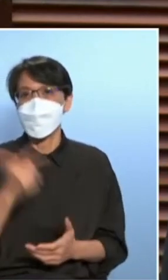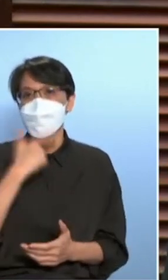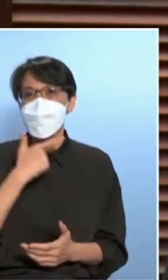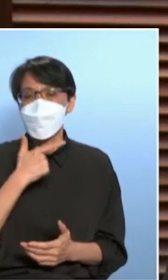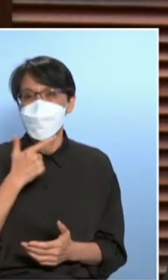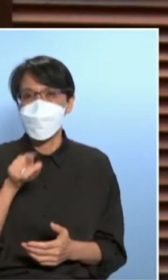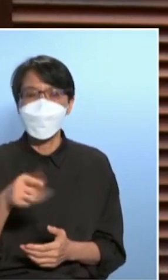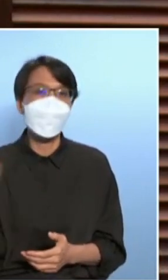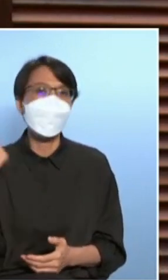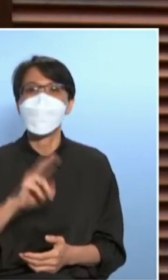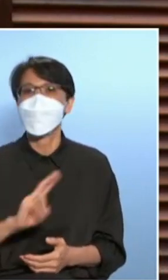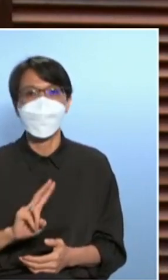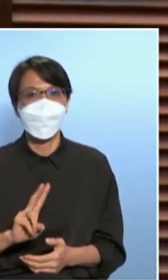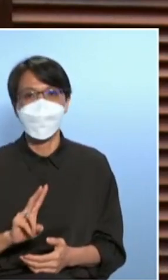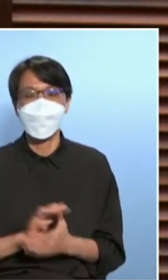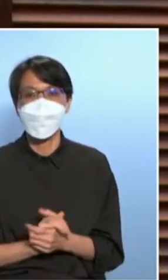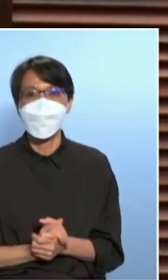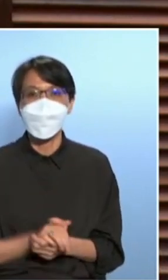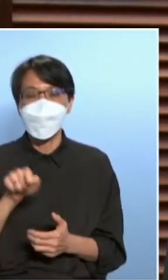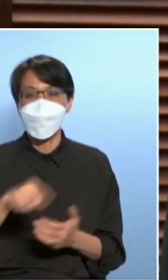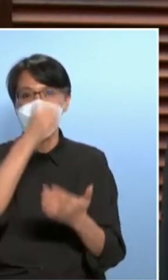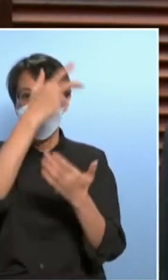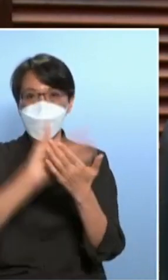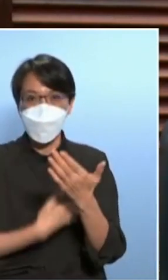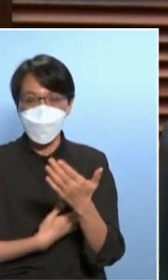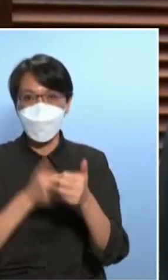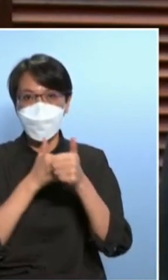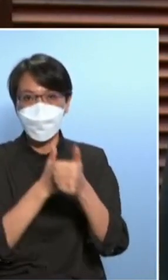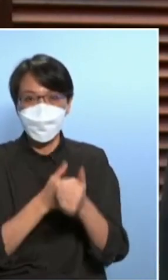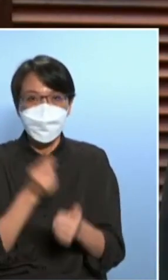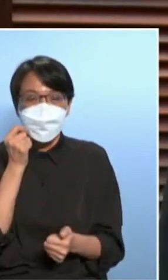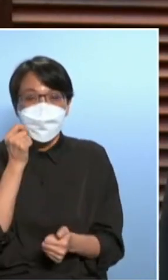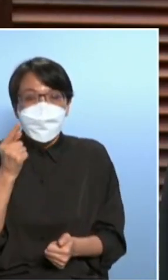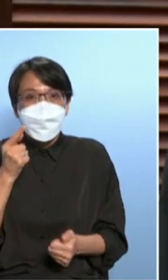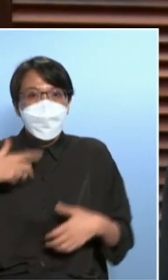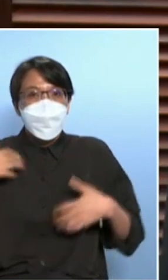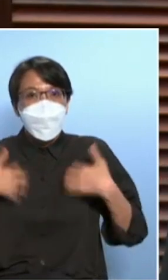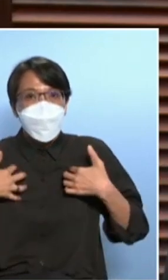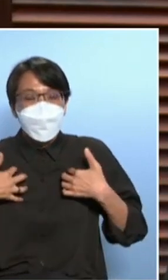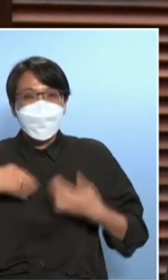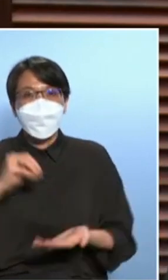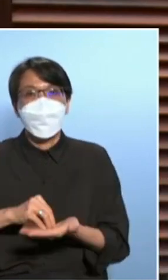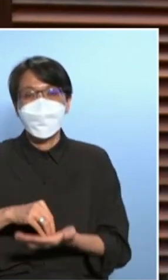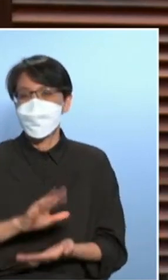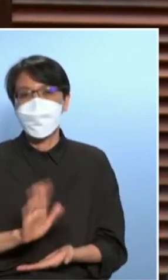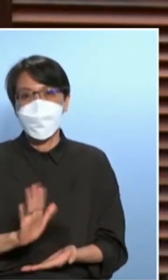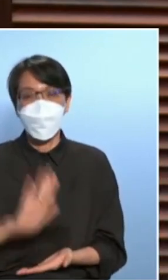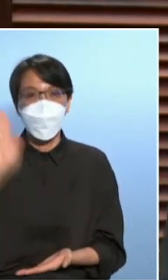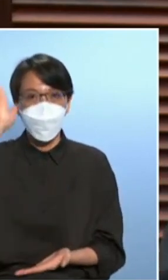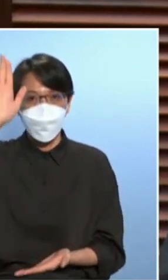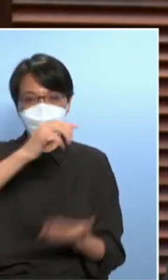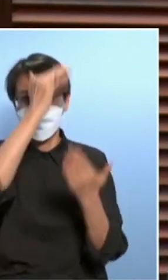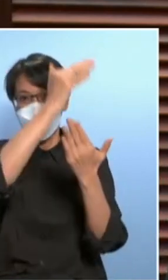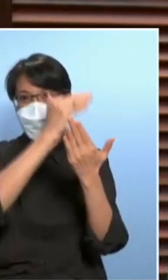路，所以呢這些政策呢就不可以是基於一時的衝動呢去到進行。我們希望我們的政